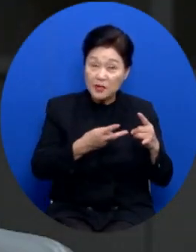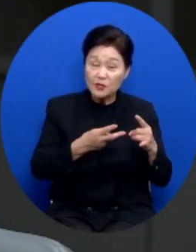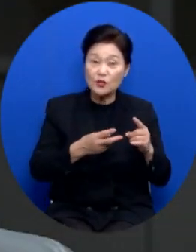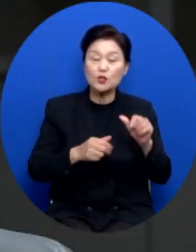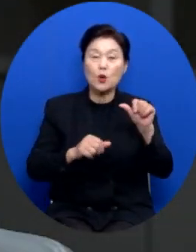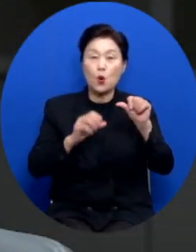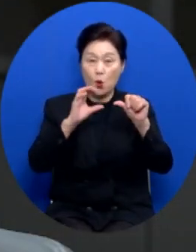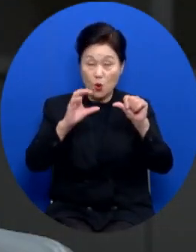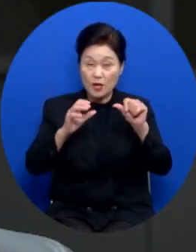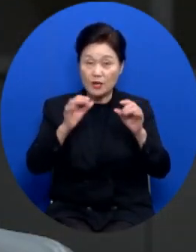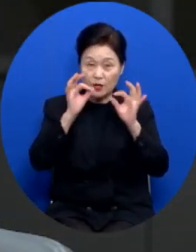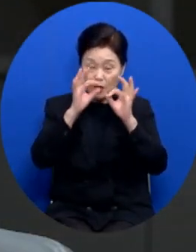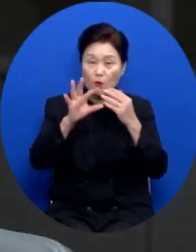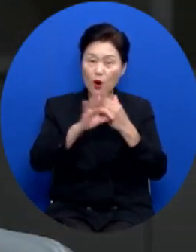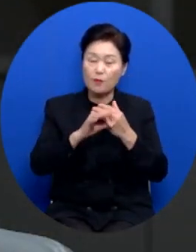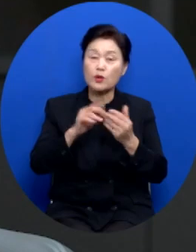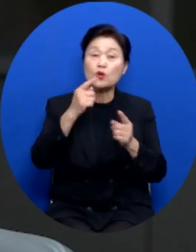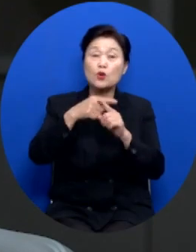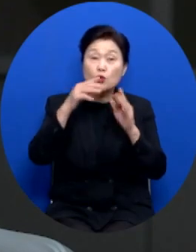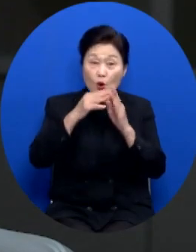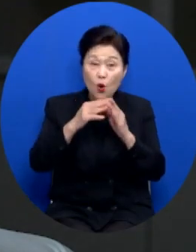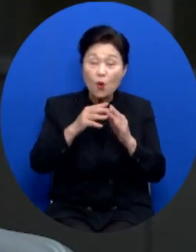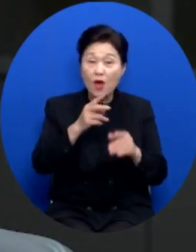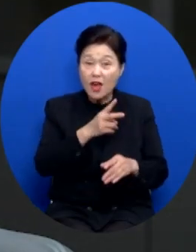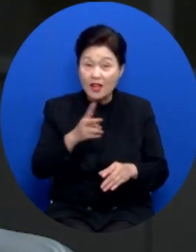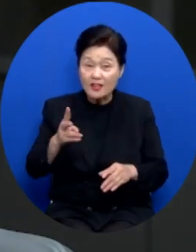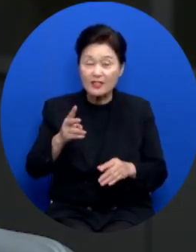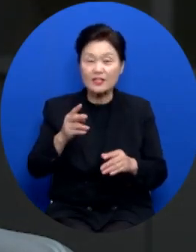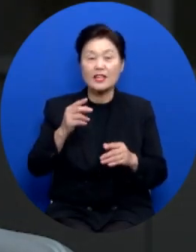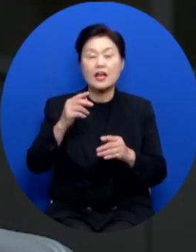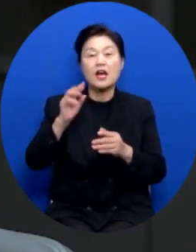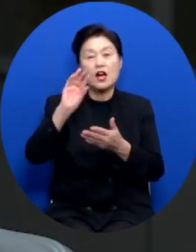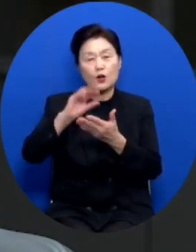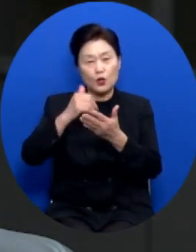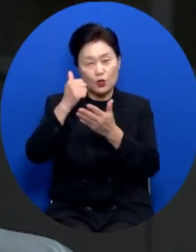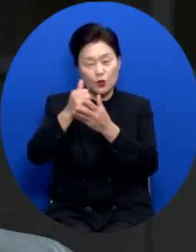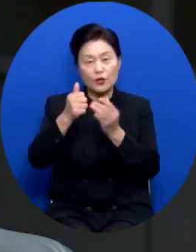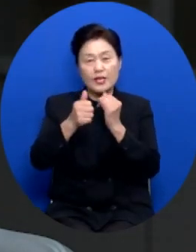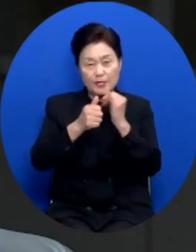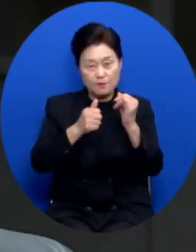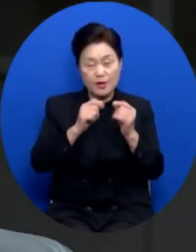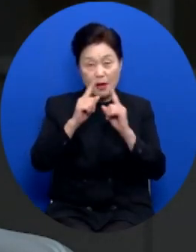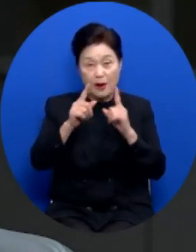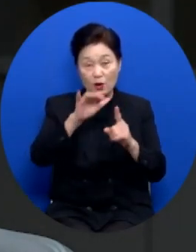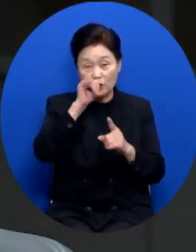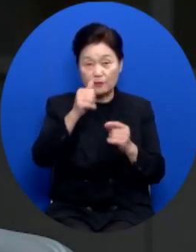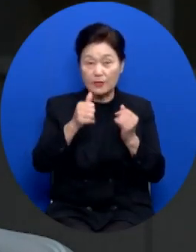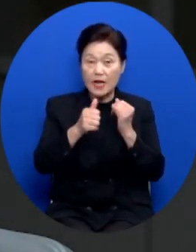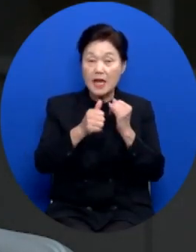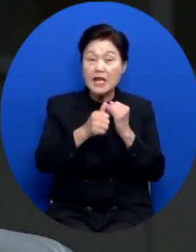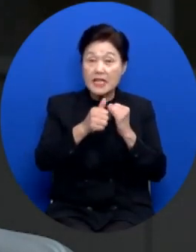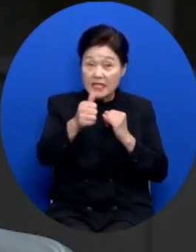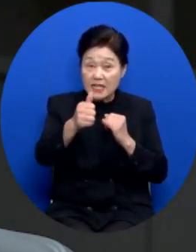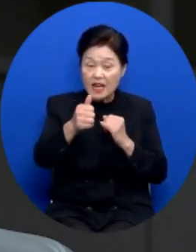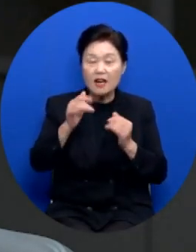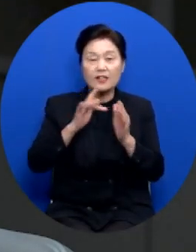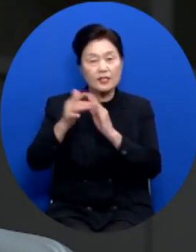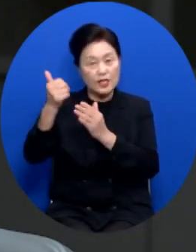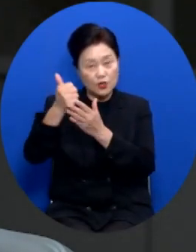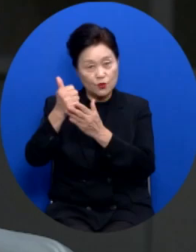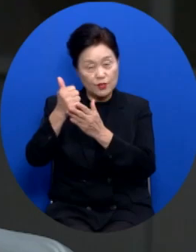교회는 그리스도의 신부라고 말하고 있습니다 예수님이 신이고 교회는